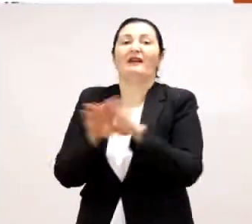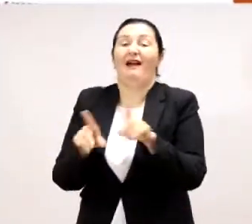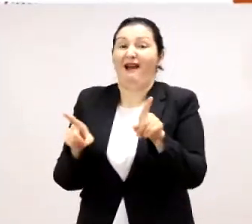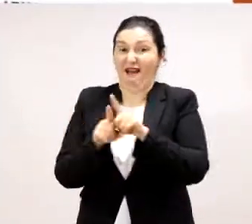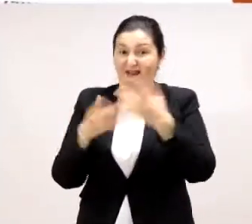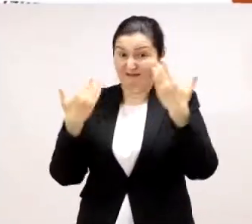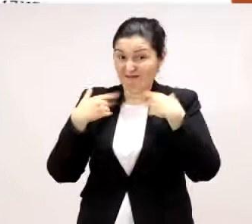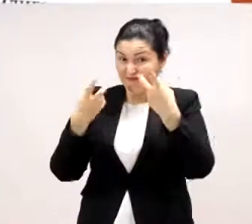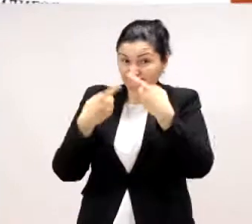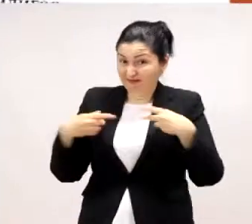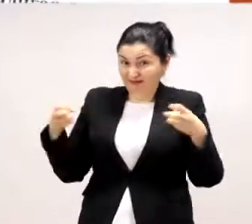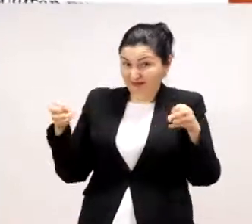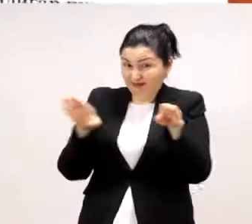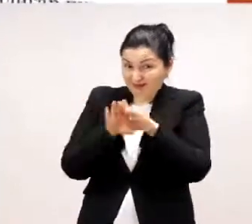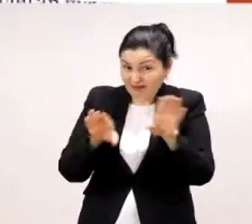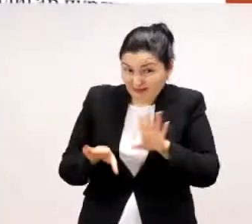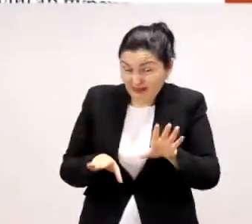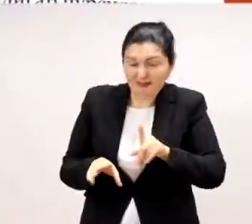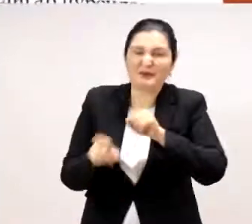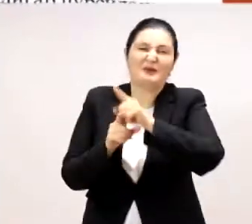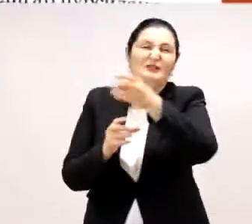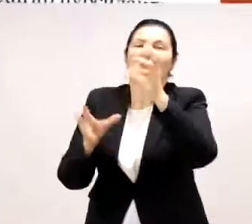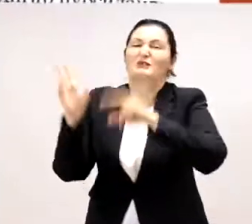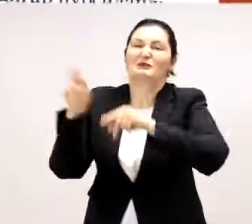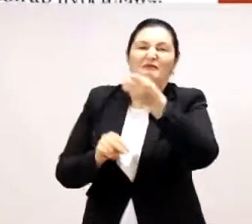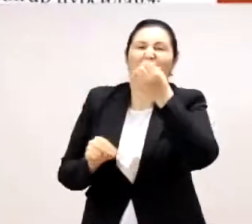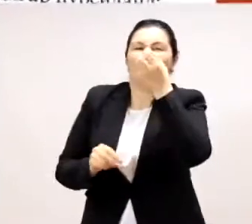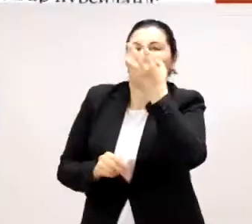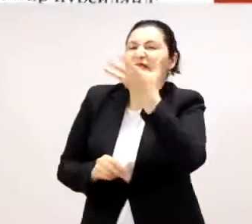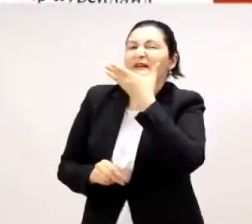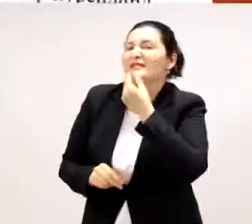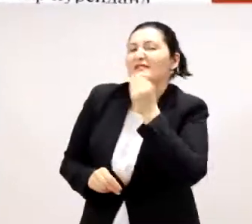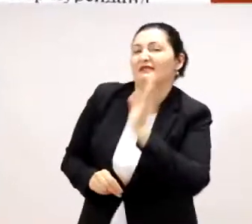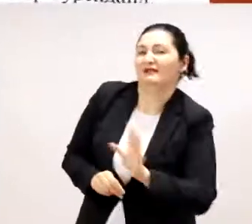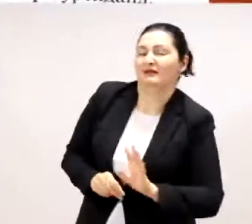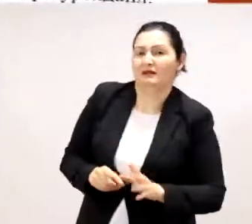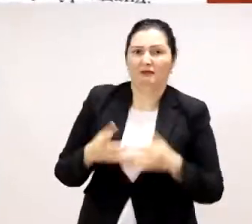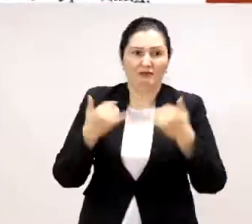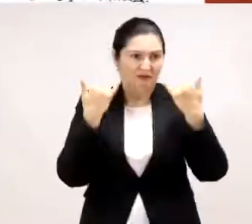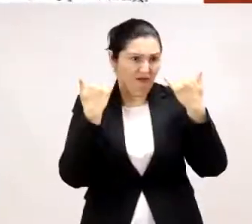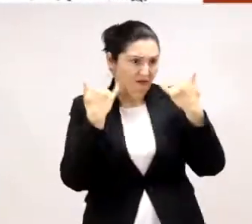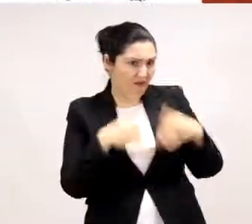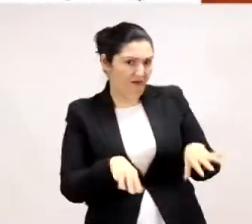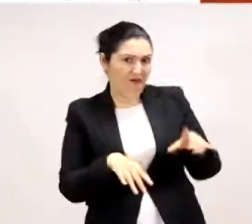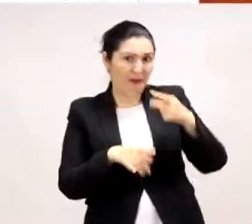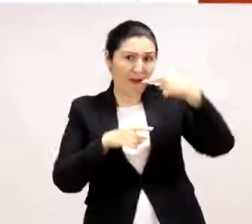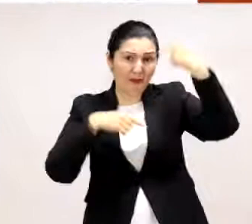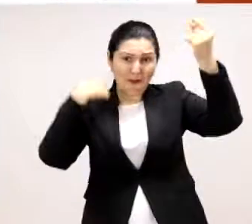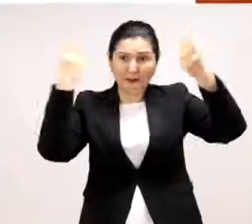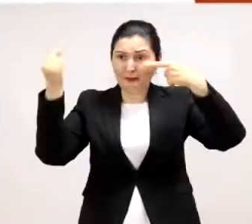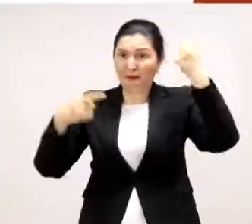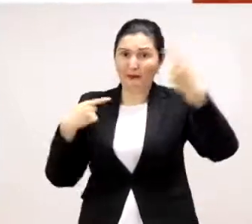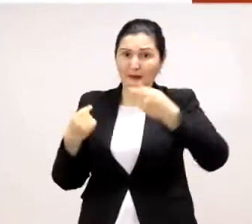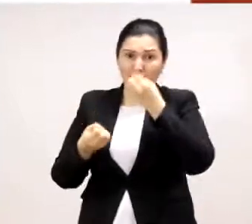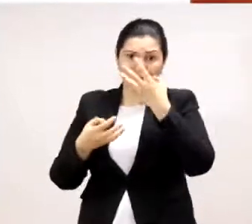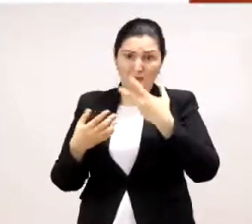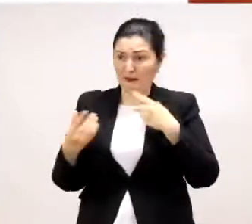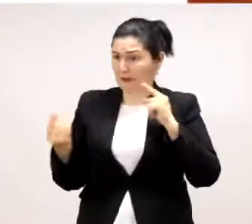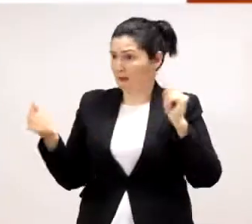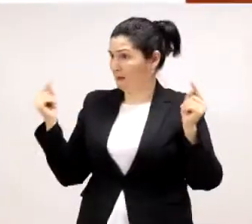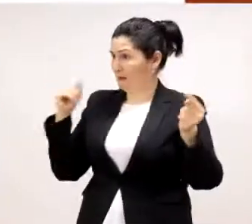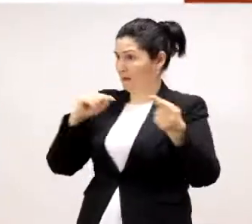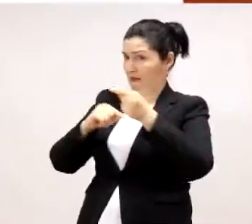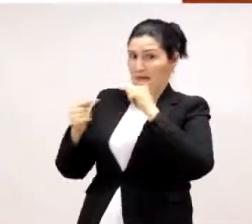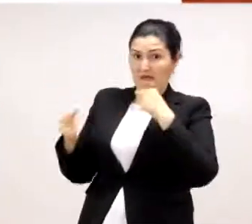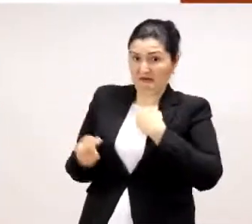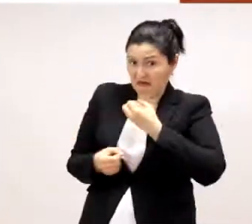من نباشد، اصلا از ذات گل نباشد. بابونه ها حیران شدند، از همدیگر پرسیدند. نه